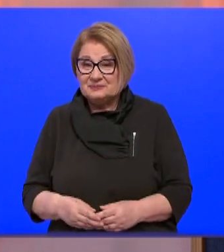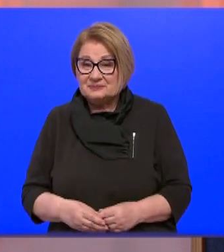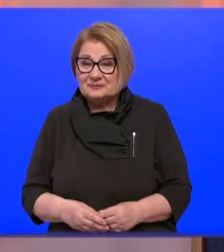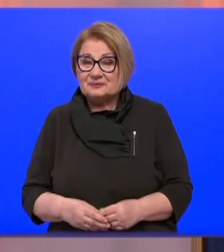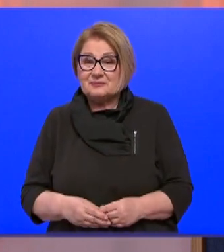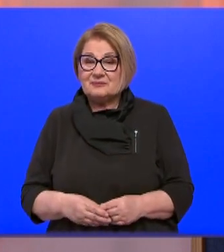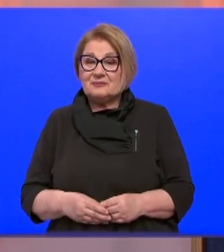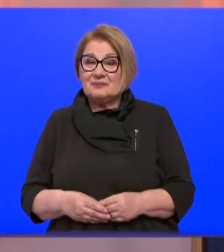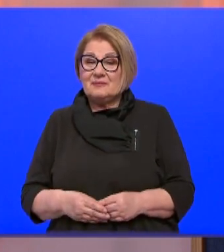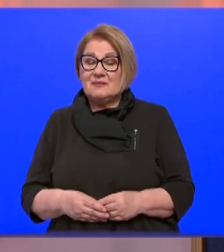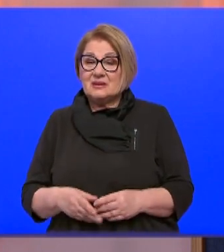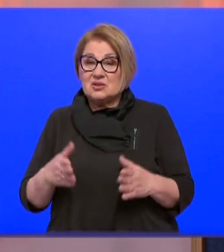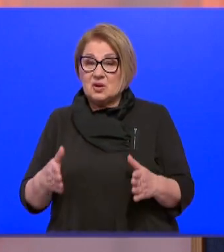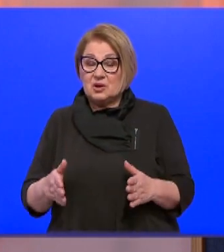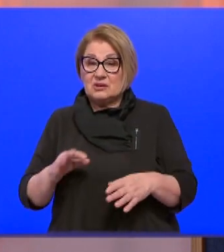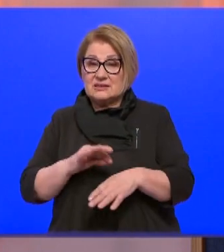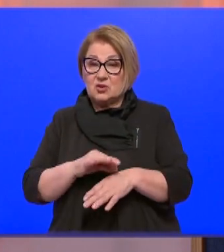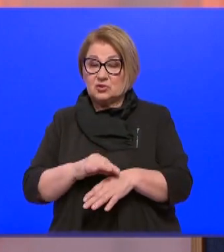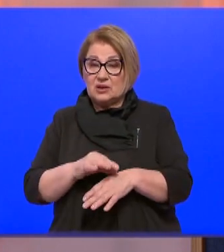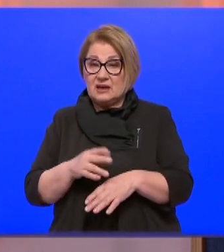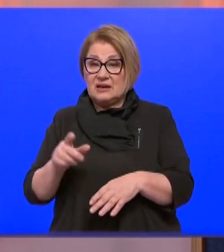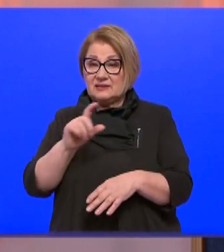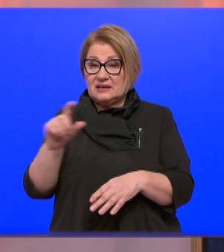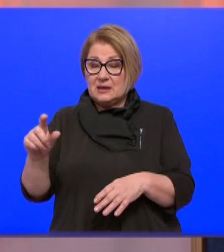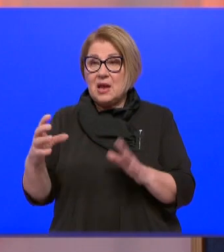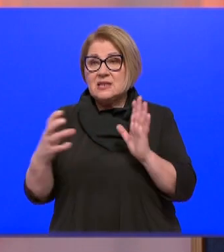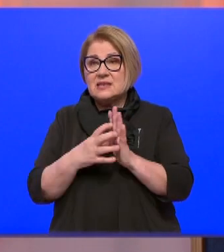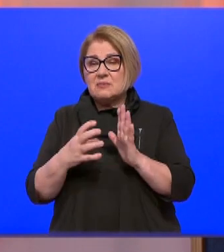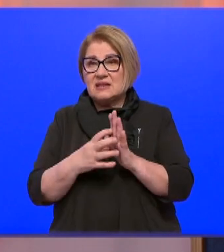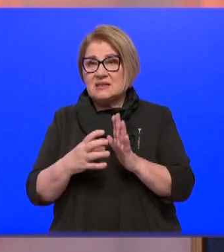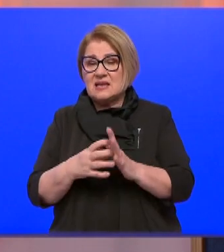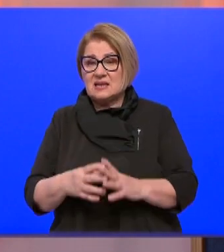još, s obzirom da ste doktorirali upravo na temu stigmatizacije